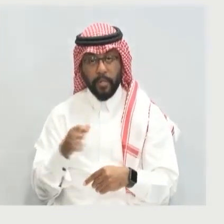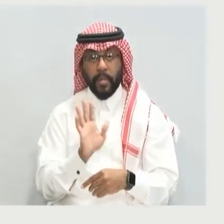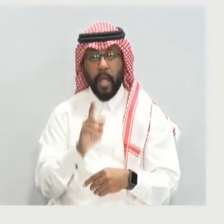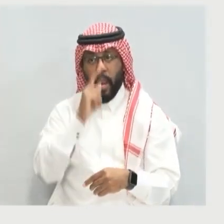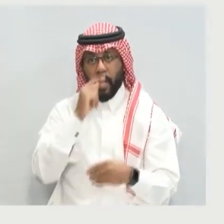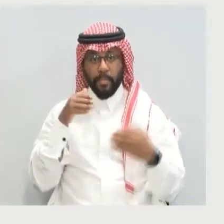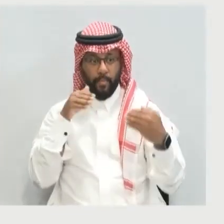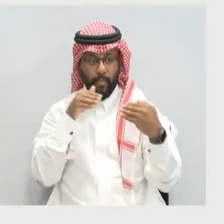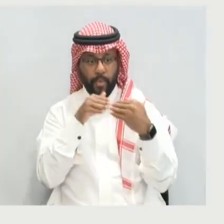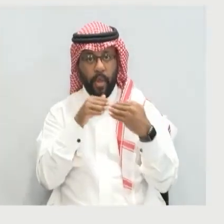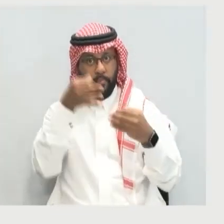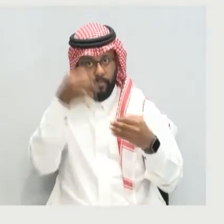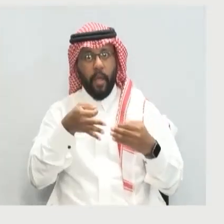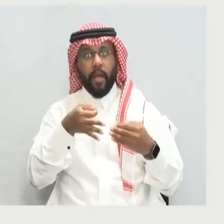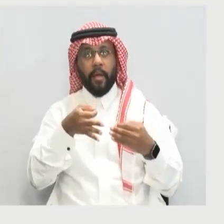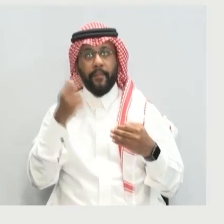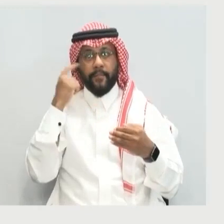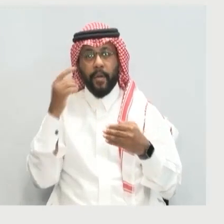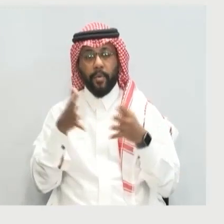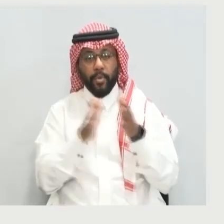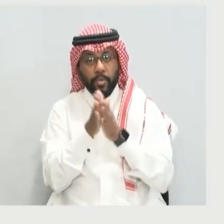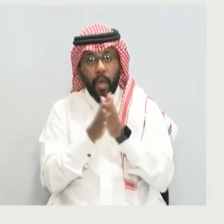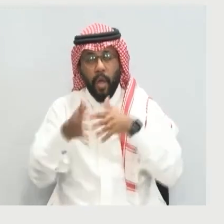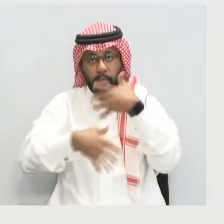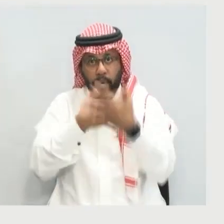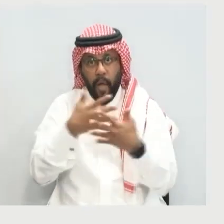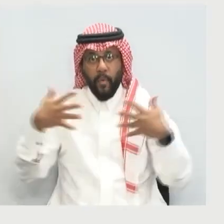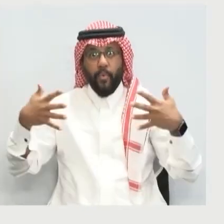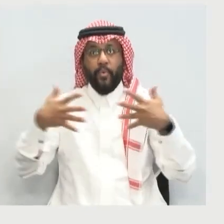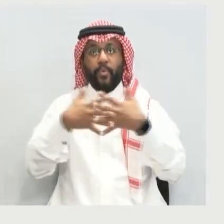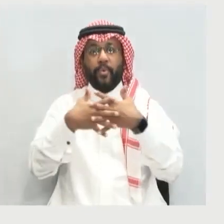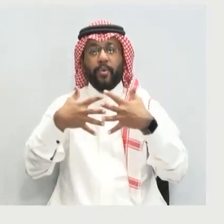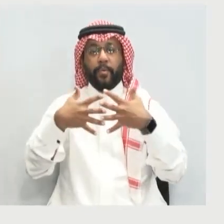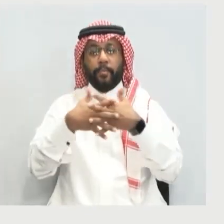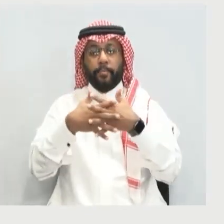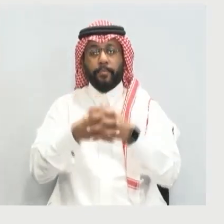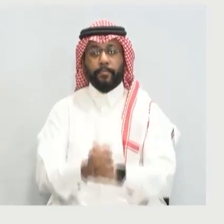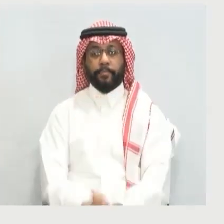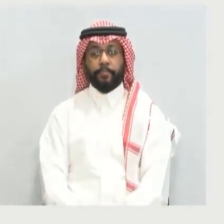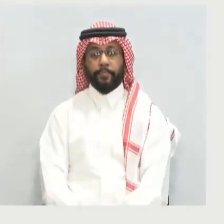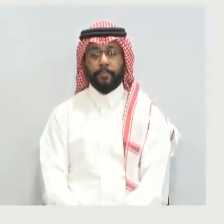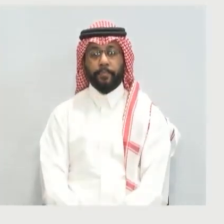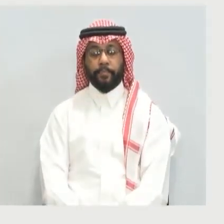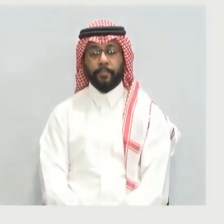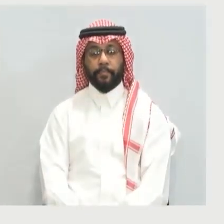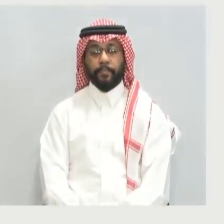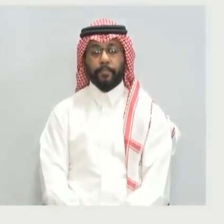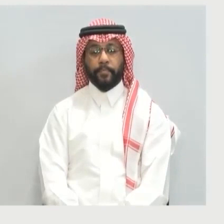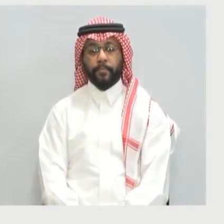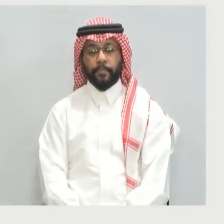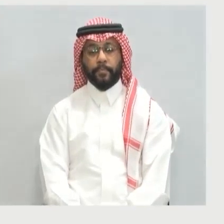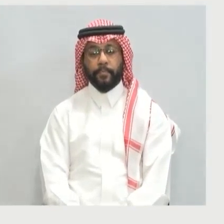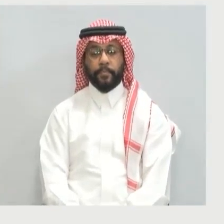الاتجاه مناسب كذلك لابد ان تكون الطاقه كافيه لاحداث او تكوين المعقد المنشط حتى يعطيني